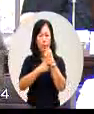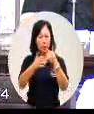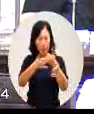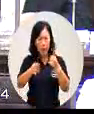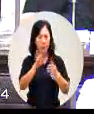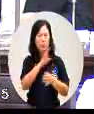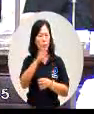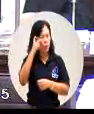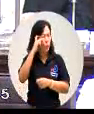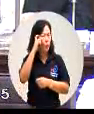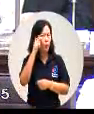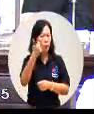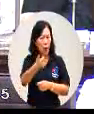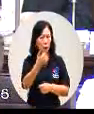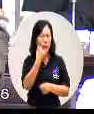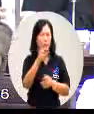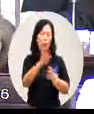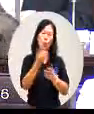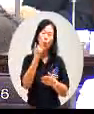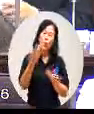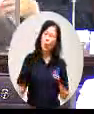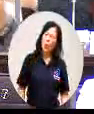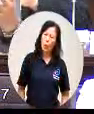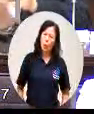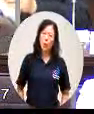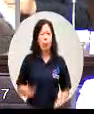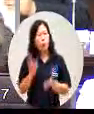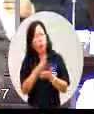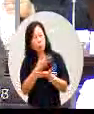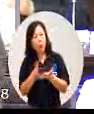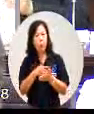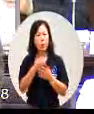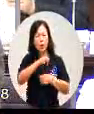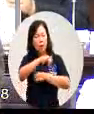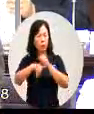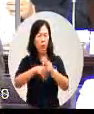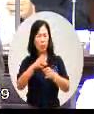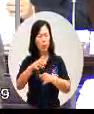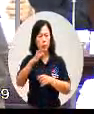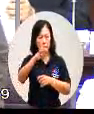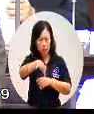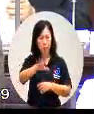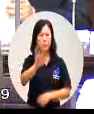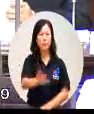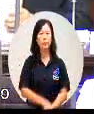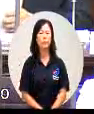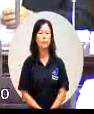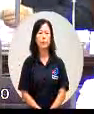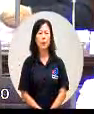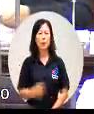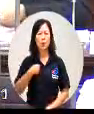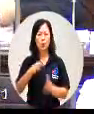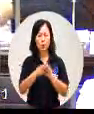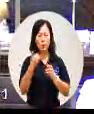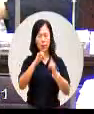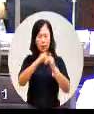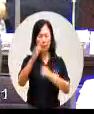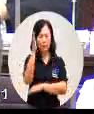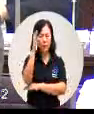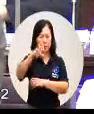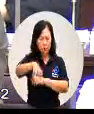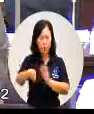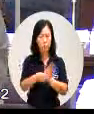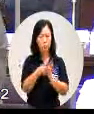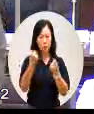一个好的休息，啊，甲好的办活动的所在，啊，我会当甲民政局伫这个部